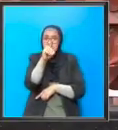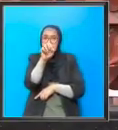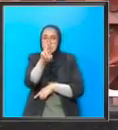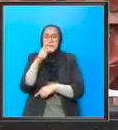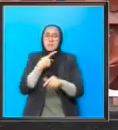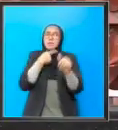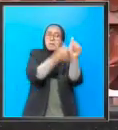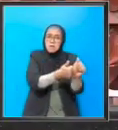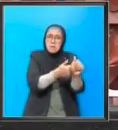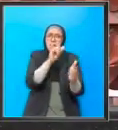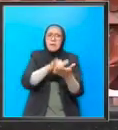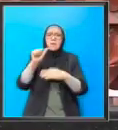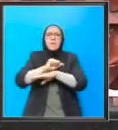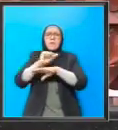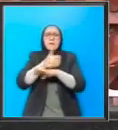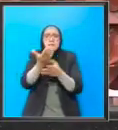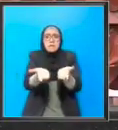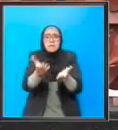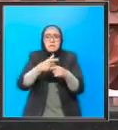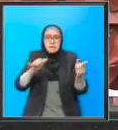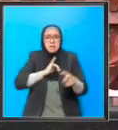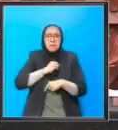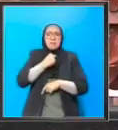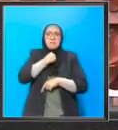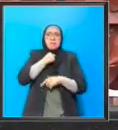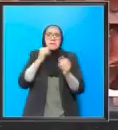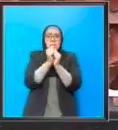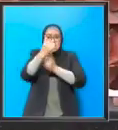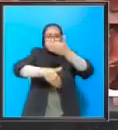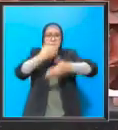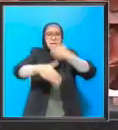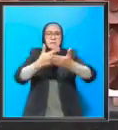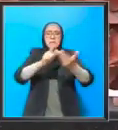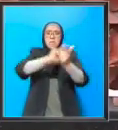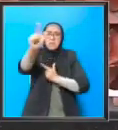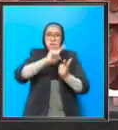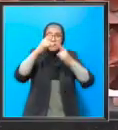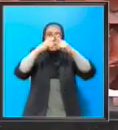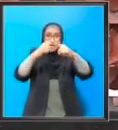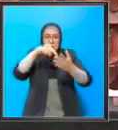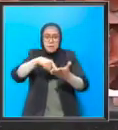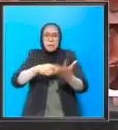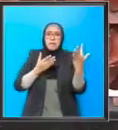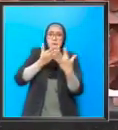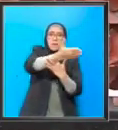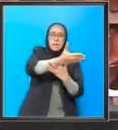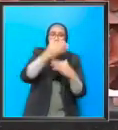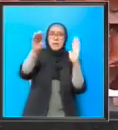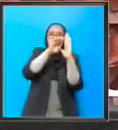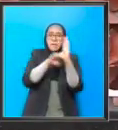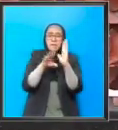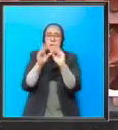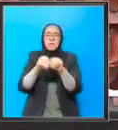saya terikat dengan presiden yang diluluskan oleh dewan ini sendiri melalui peraturan menshorok ini